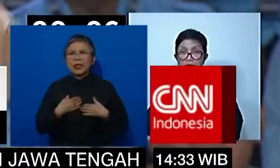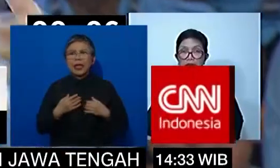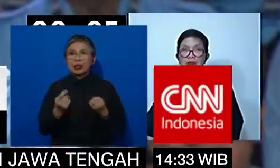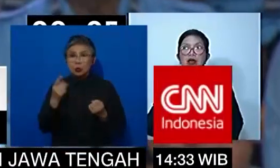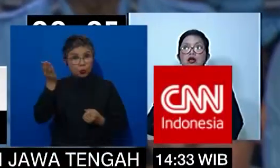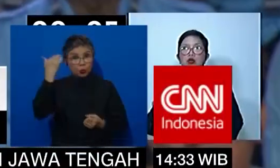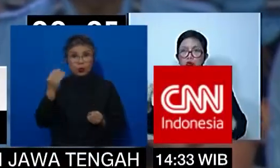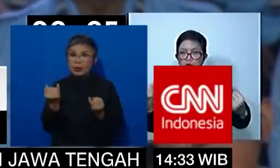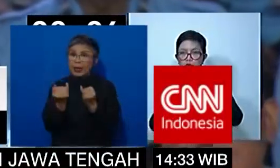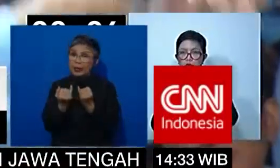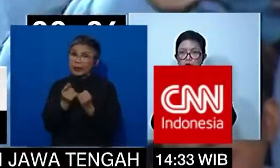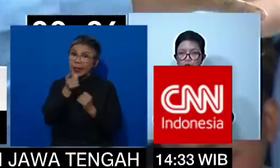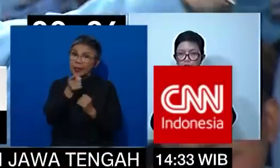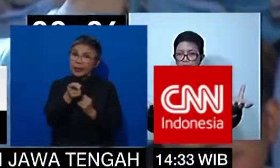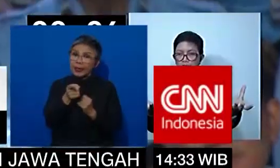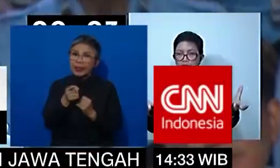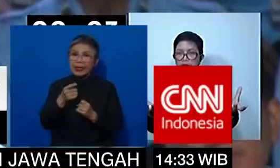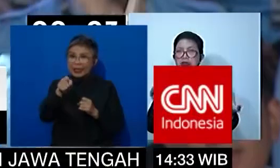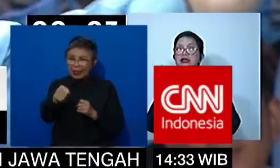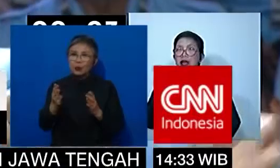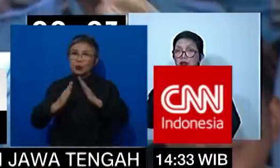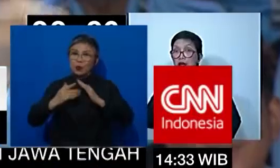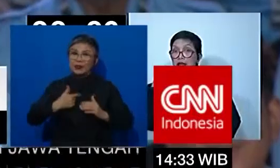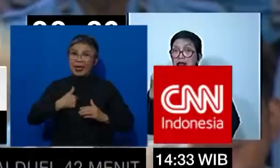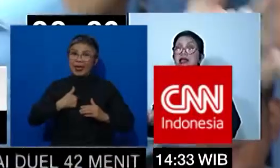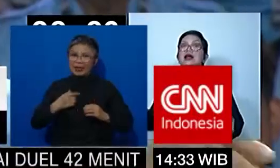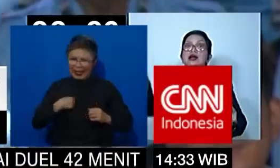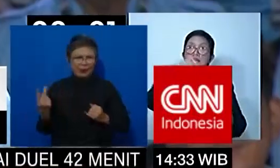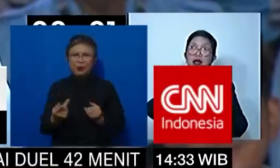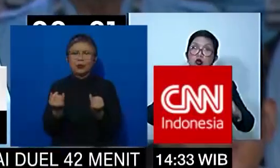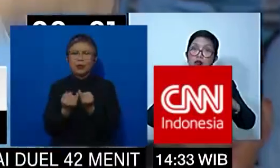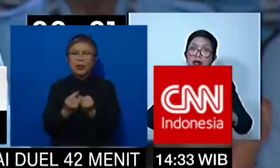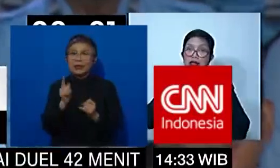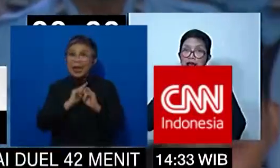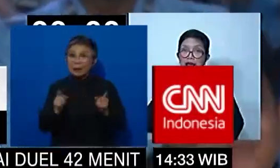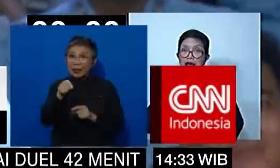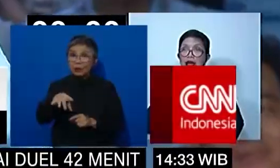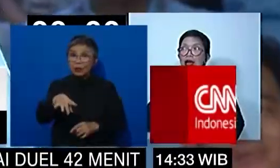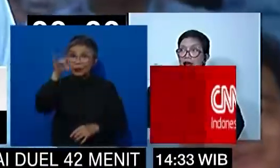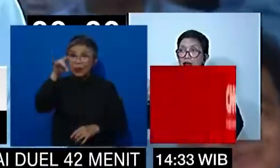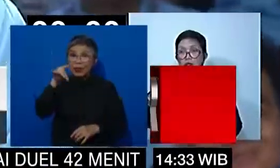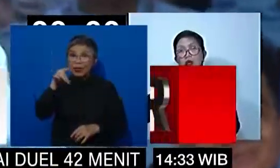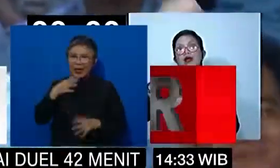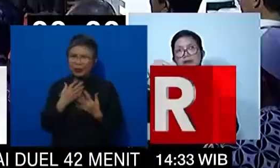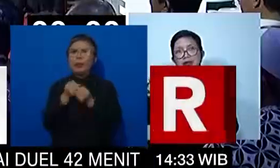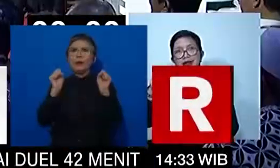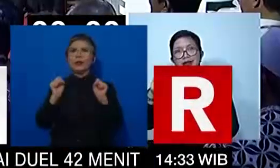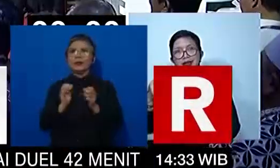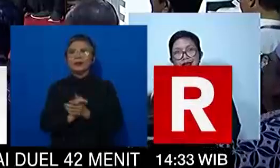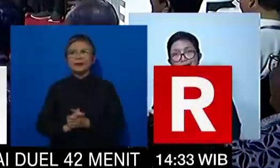oposisi, Mas Anies. Anda ke rumah saya, kita oposisi, Anda terpilih. Waktu habis,